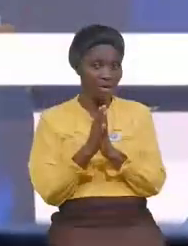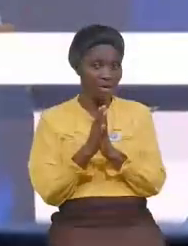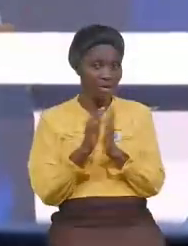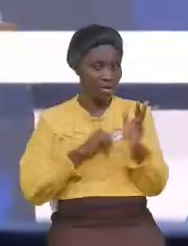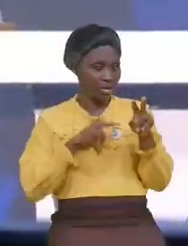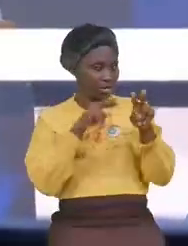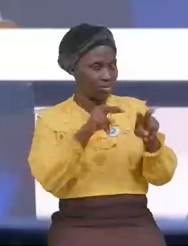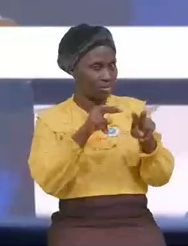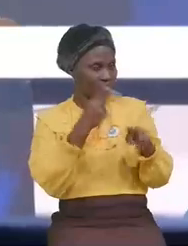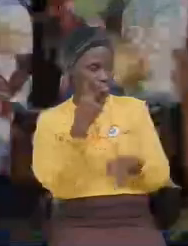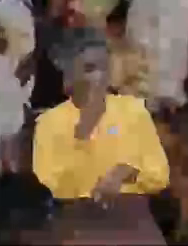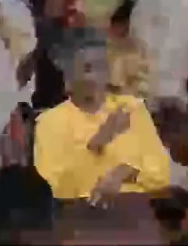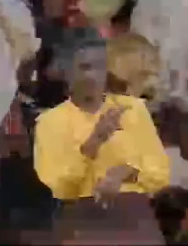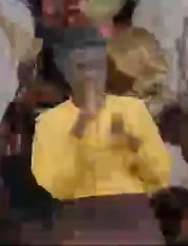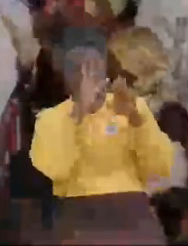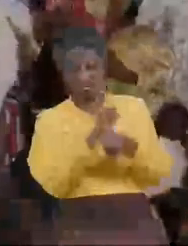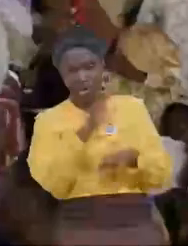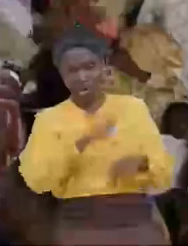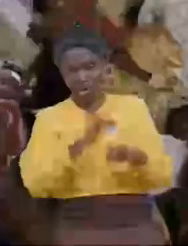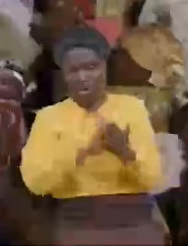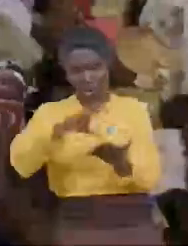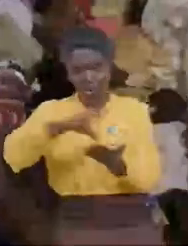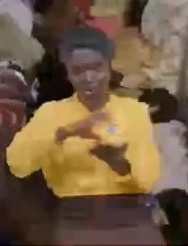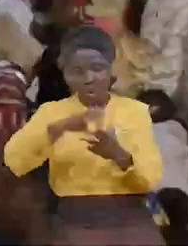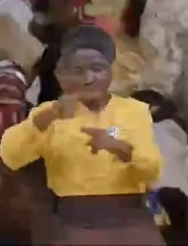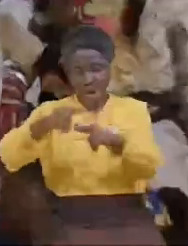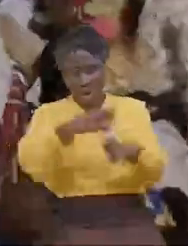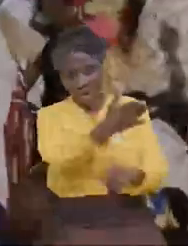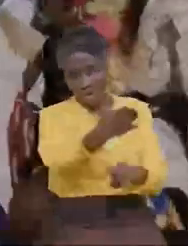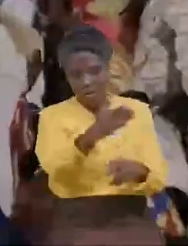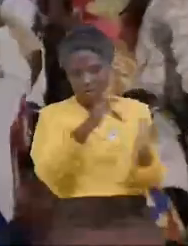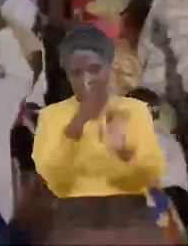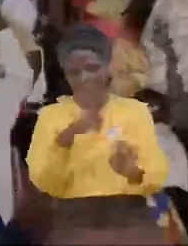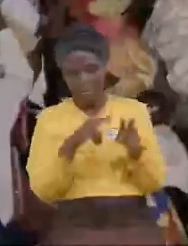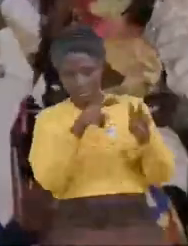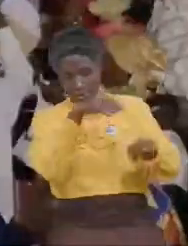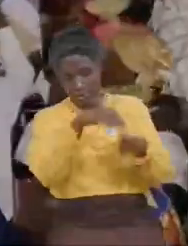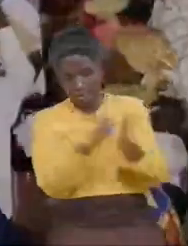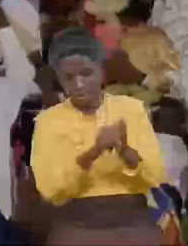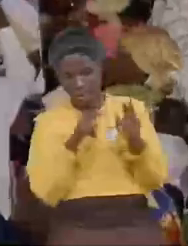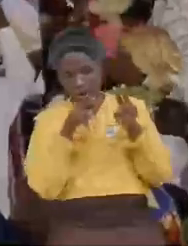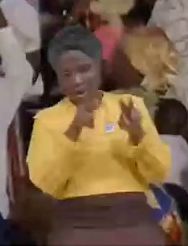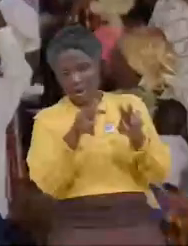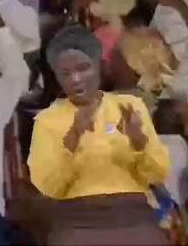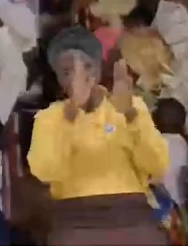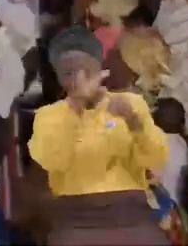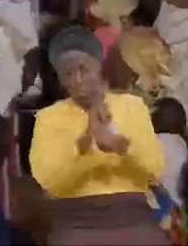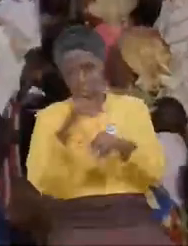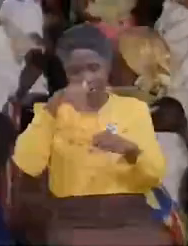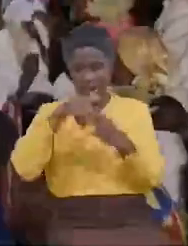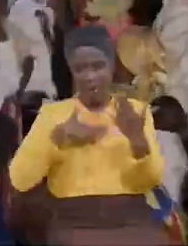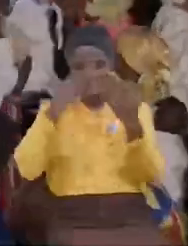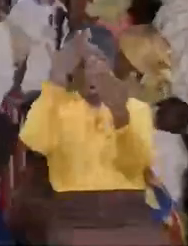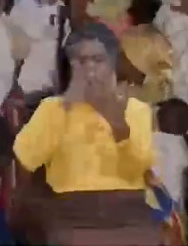je vois les miracles sur le côté des choristes. Regarde cela, miracle devant moi, un